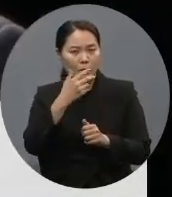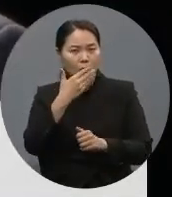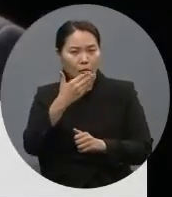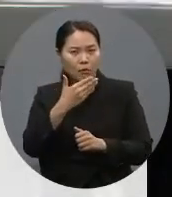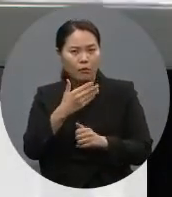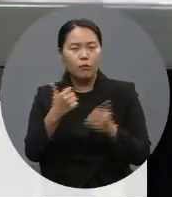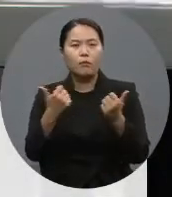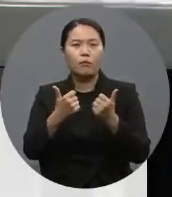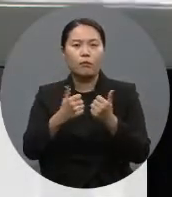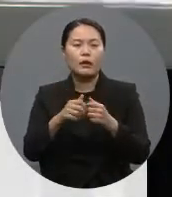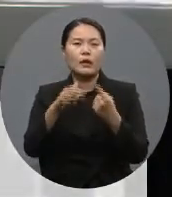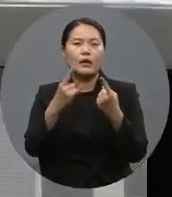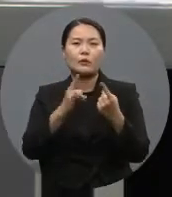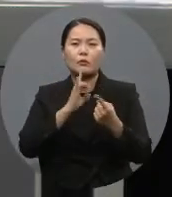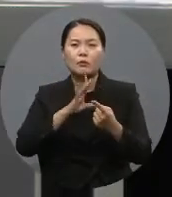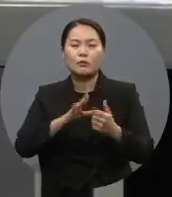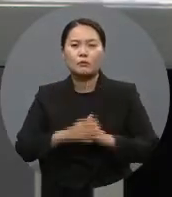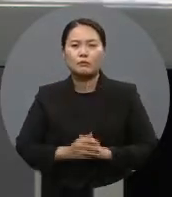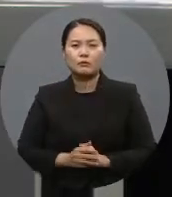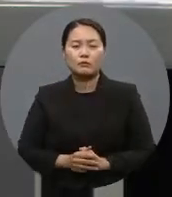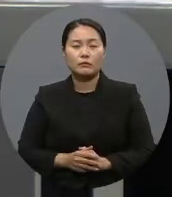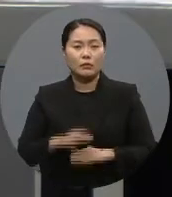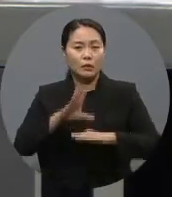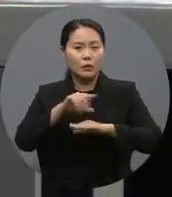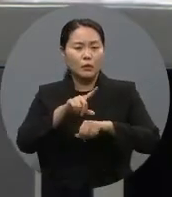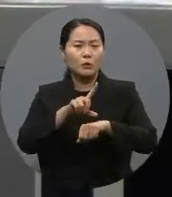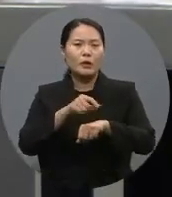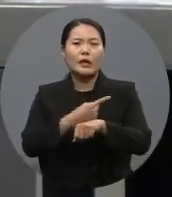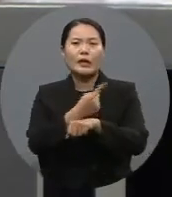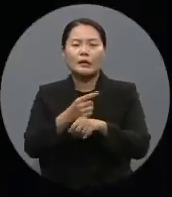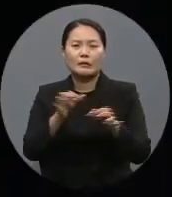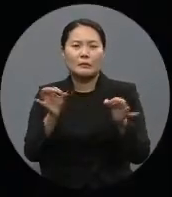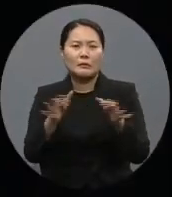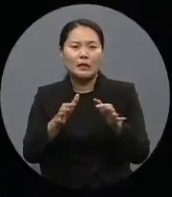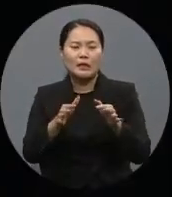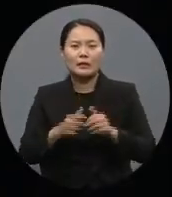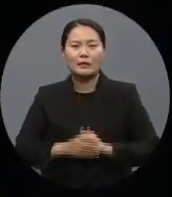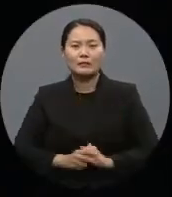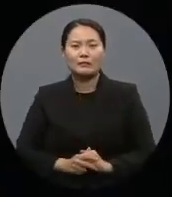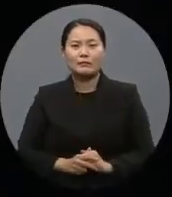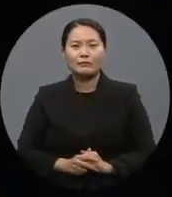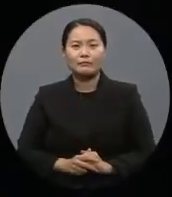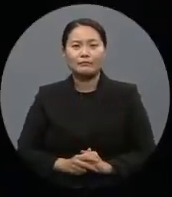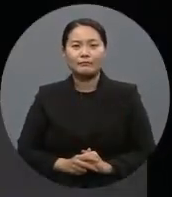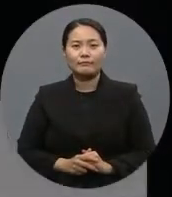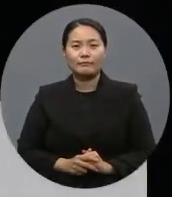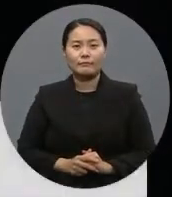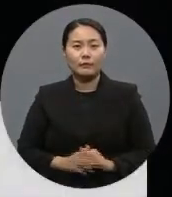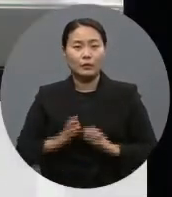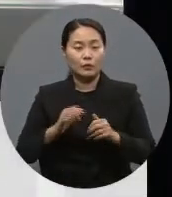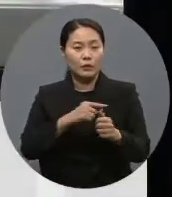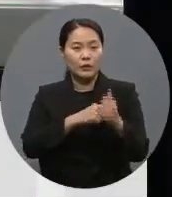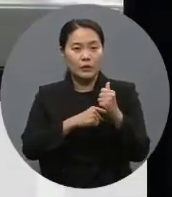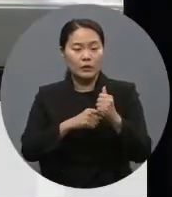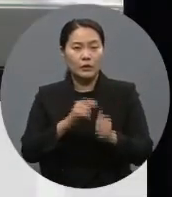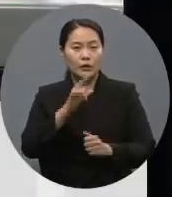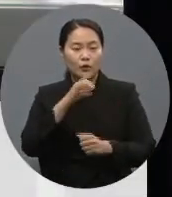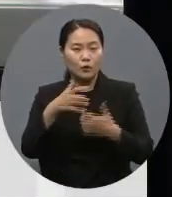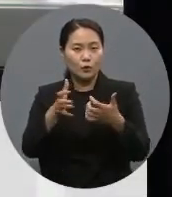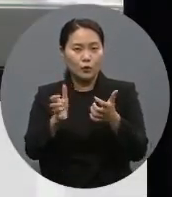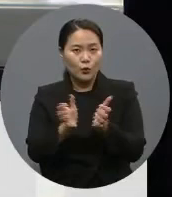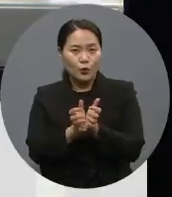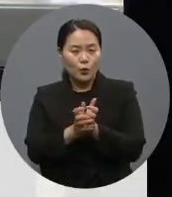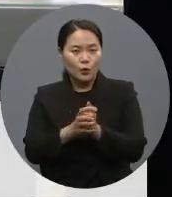토론에는 단 한차례 뿐이고 방송 시간도 1시간 안팎에 불과합니다 국민의 힘은 중앙당 이나 소